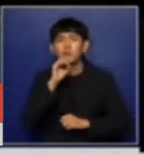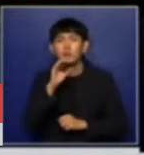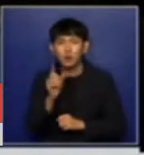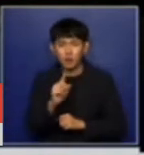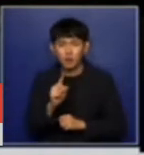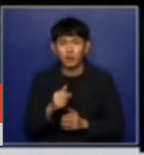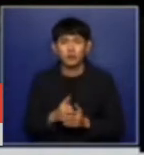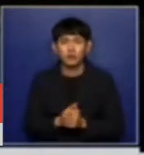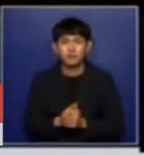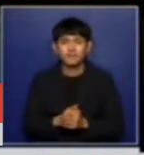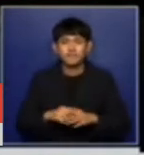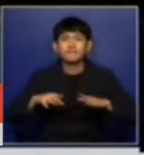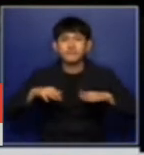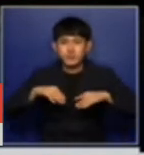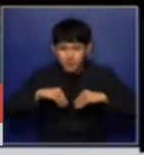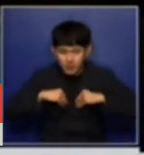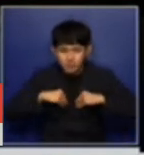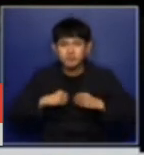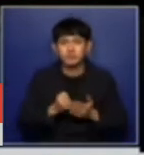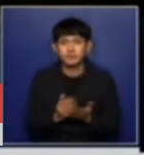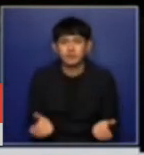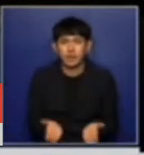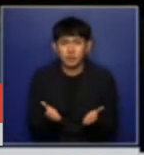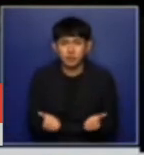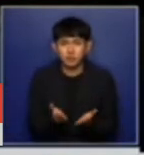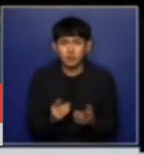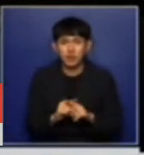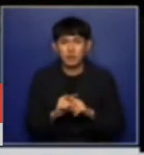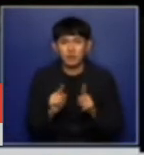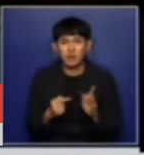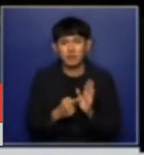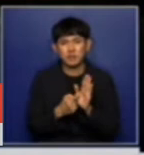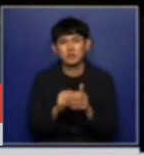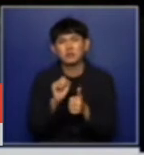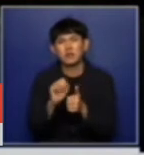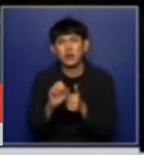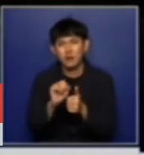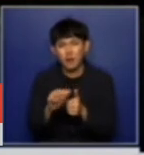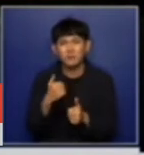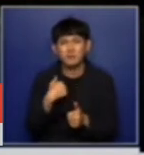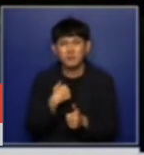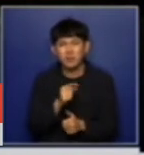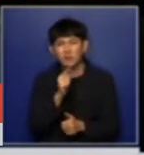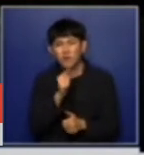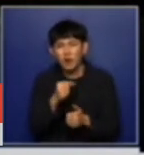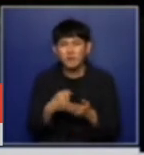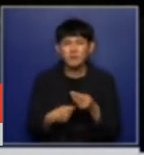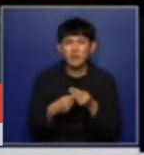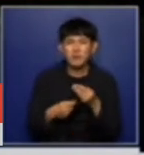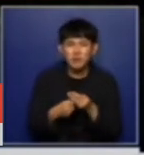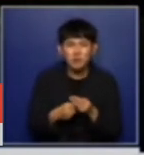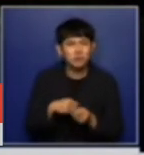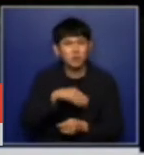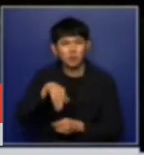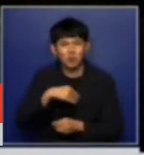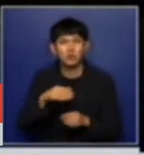าจะรับร่างสนับสนุนร่างแต่ก็มีข้อเสนอแนะมีข้อติติงมีข้อทักท้วงทุก